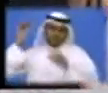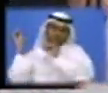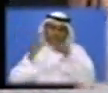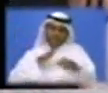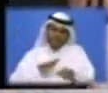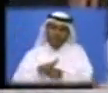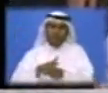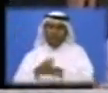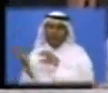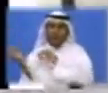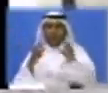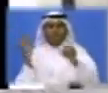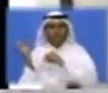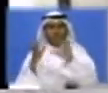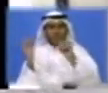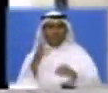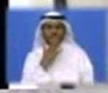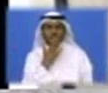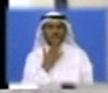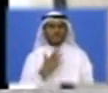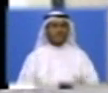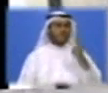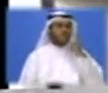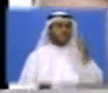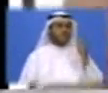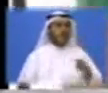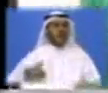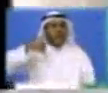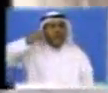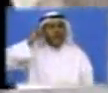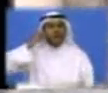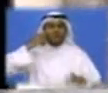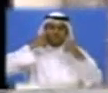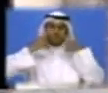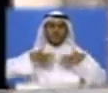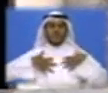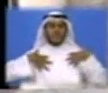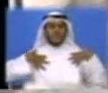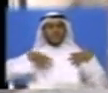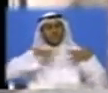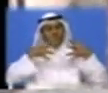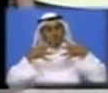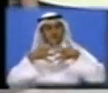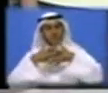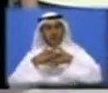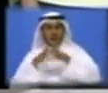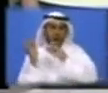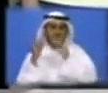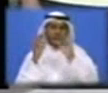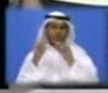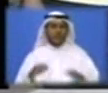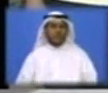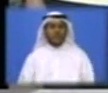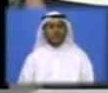على سكان القطاع عقب الحرب الاسرائيليه ووسط ظروف اقتصاديه خانقه المواطنون وجهوا